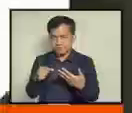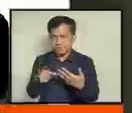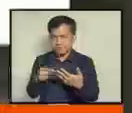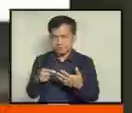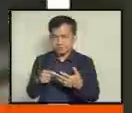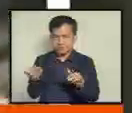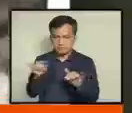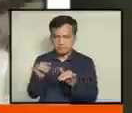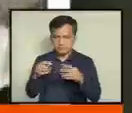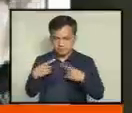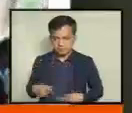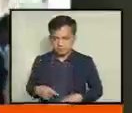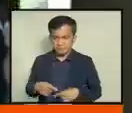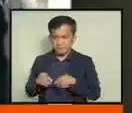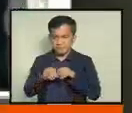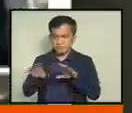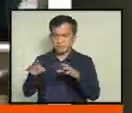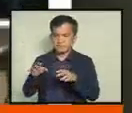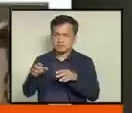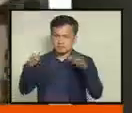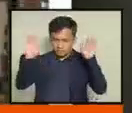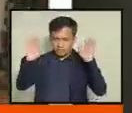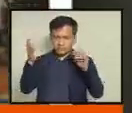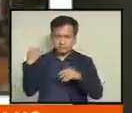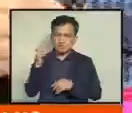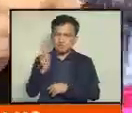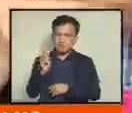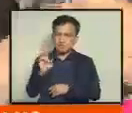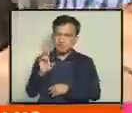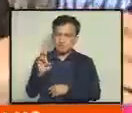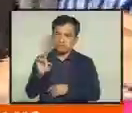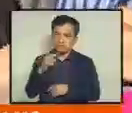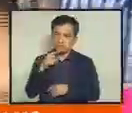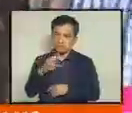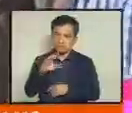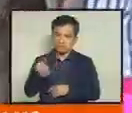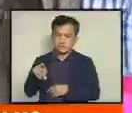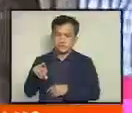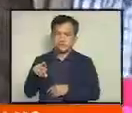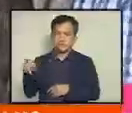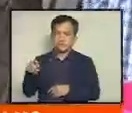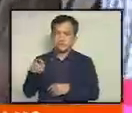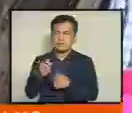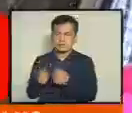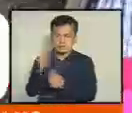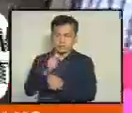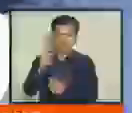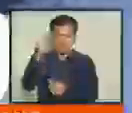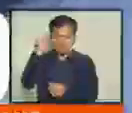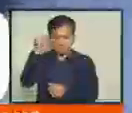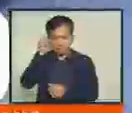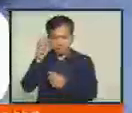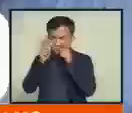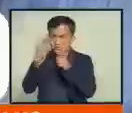nila ng damit ang mga napabalitang sumuko noon pang 2017. Para kay CPP Founding Chair Joe Masison, dila desperado